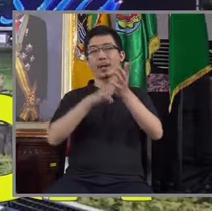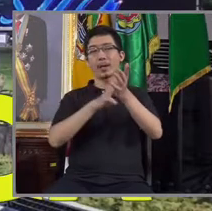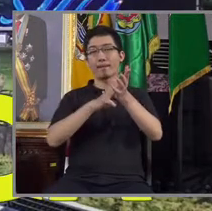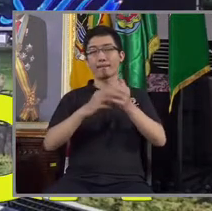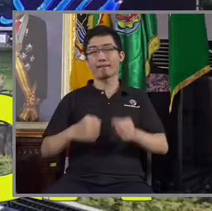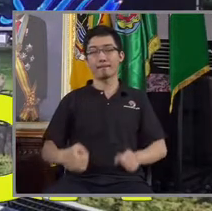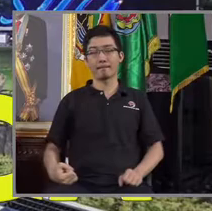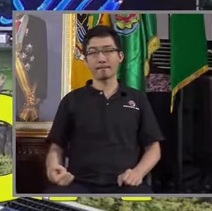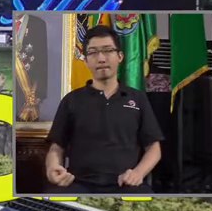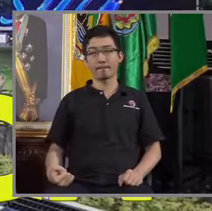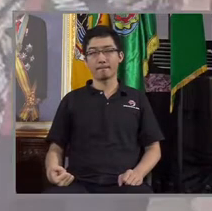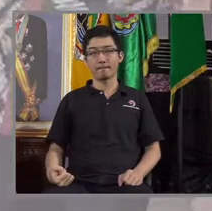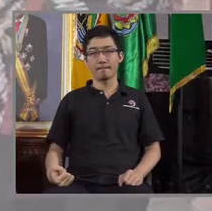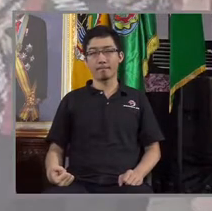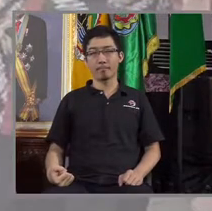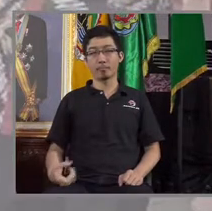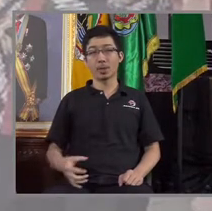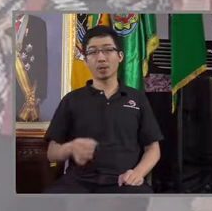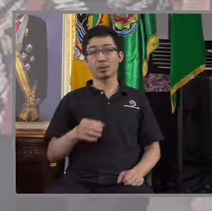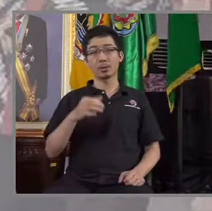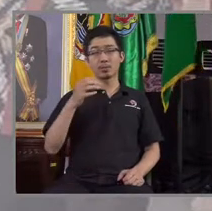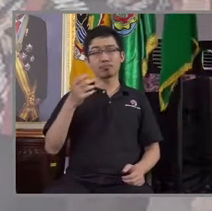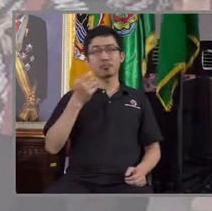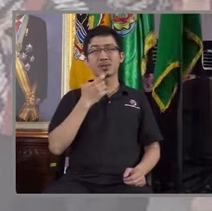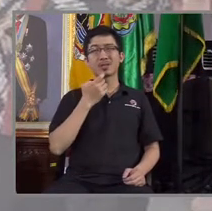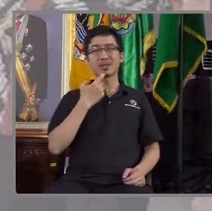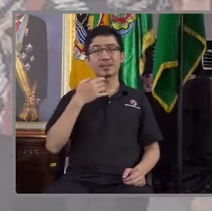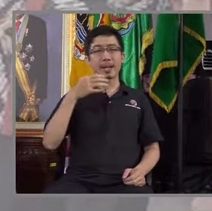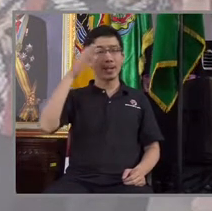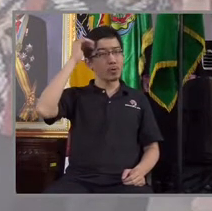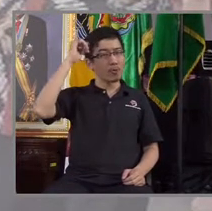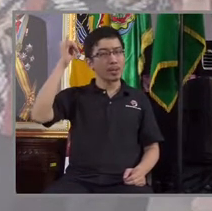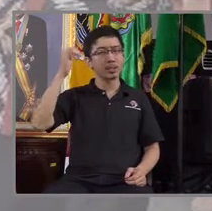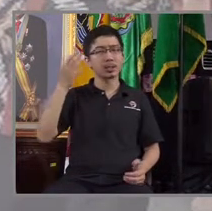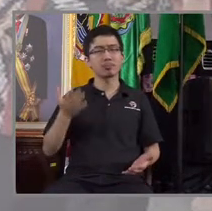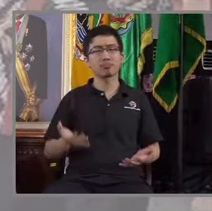Kemudian berkaitan dengan inovasi, Bapak Ibu, untuk mengatasi